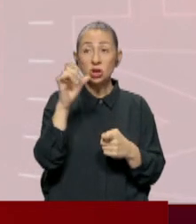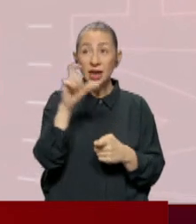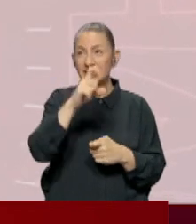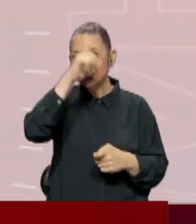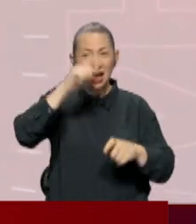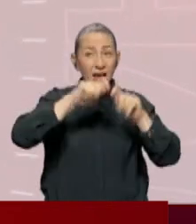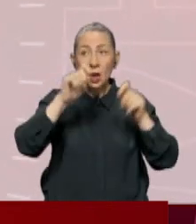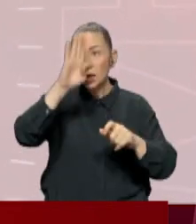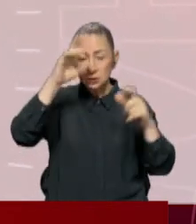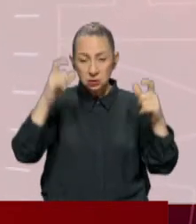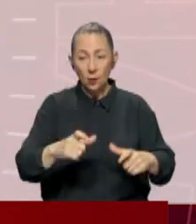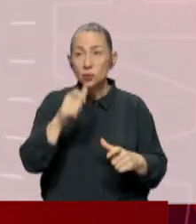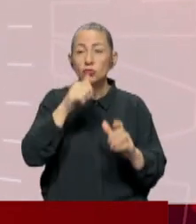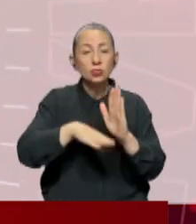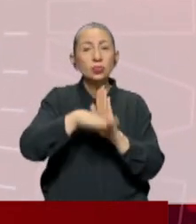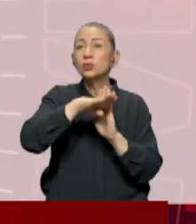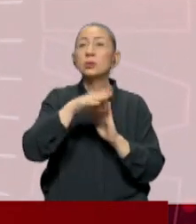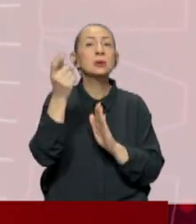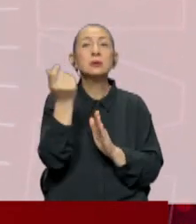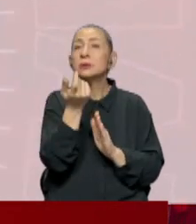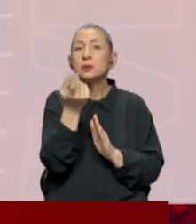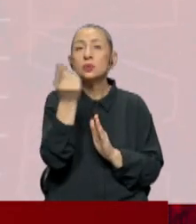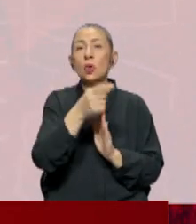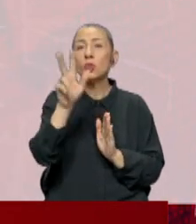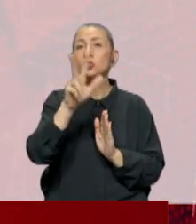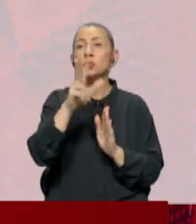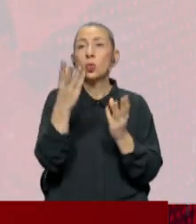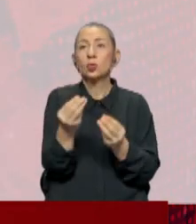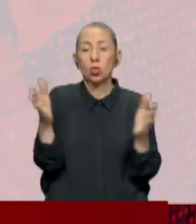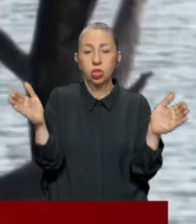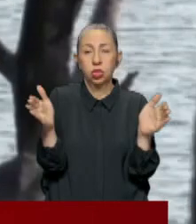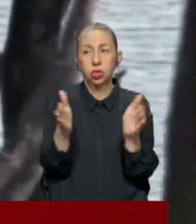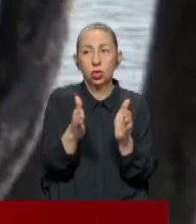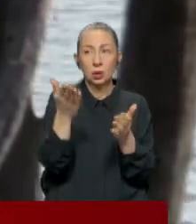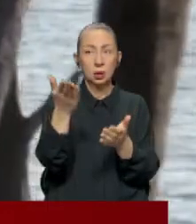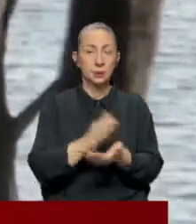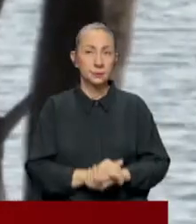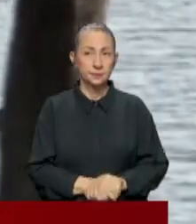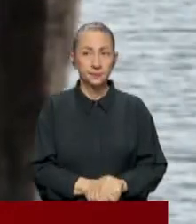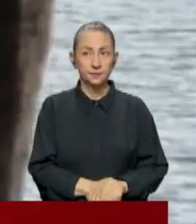sıcaklık rekoru kıran İstanbul'da barajlardaki su miktarı %30 sınırında.